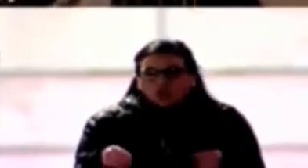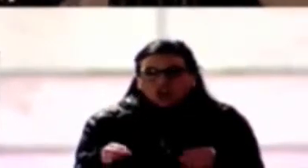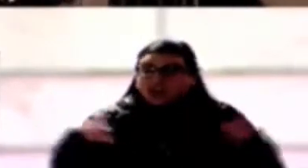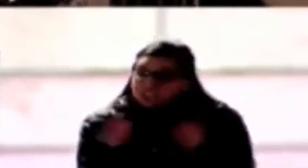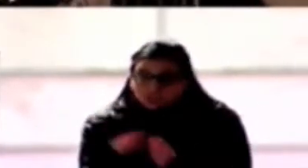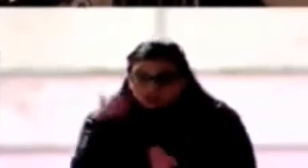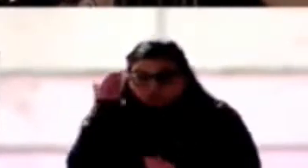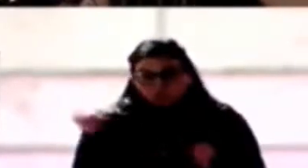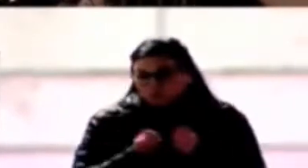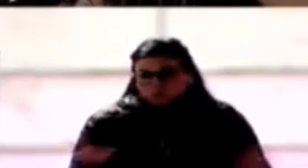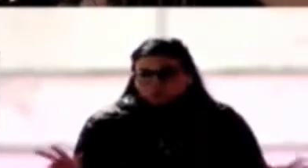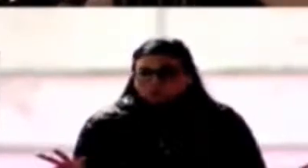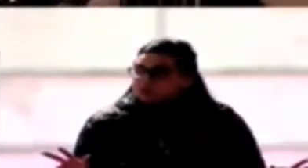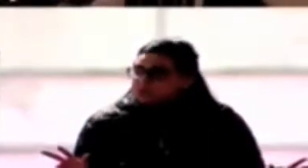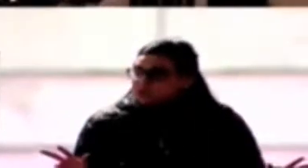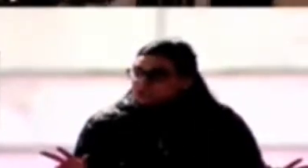per